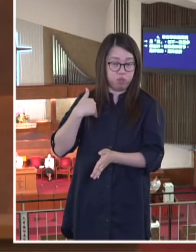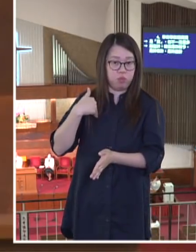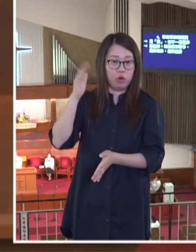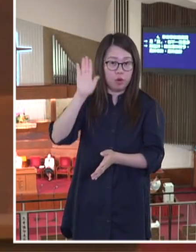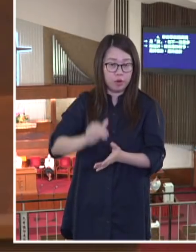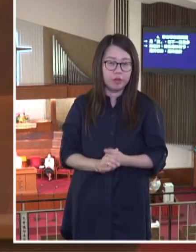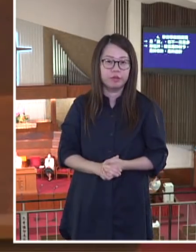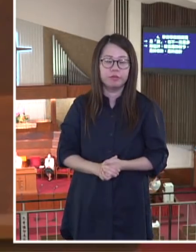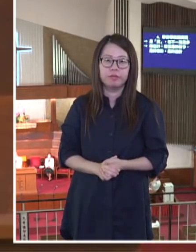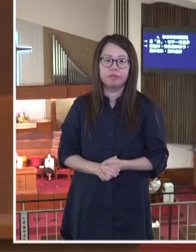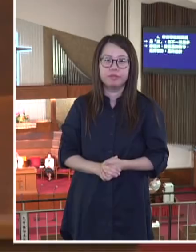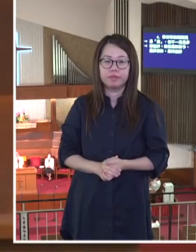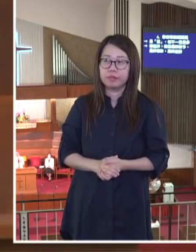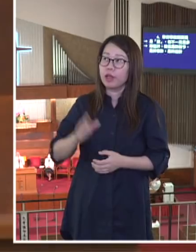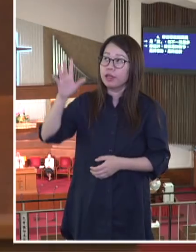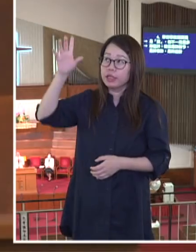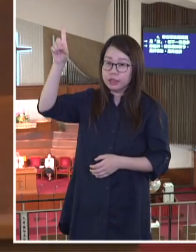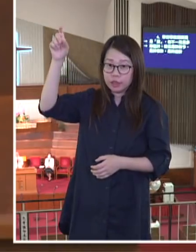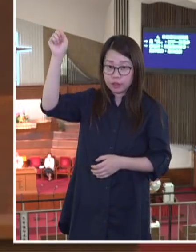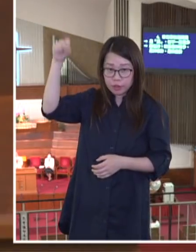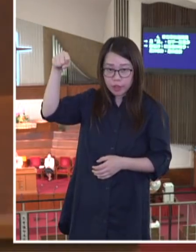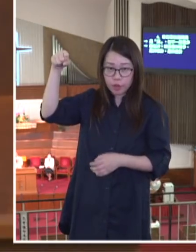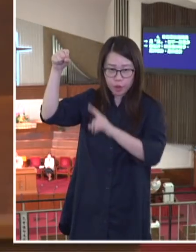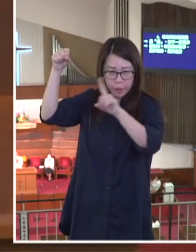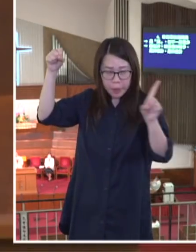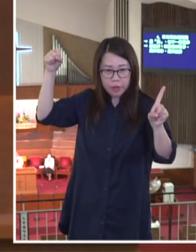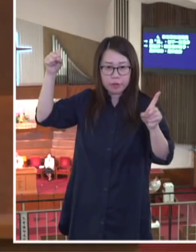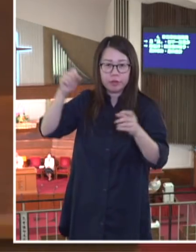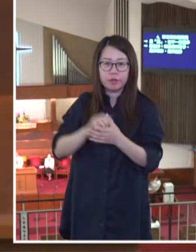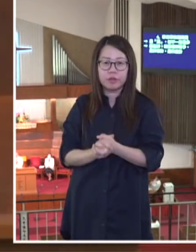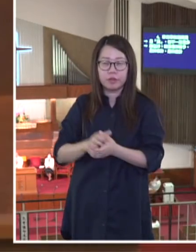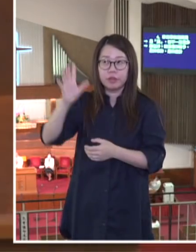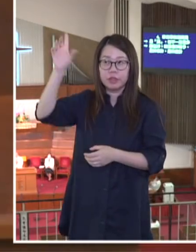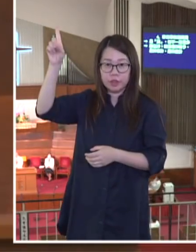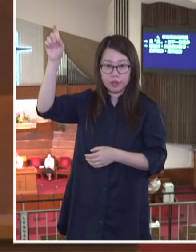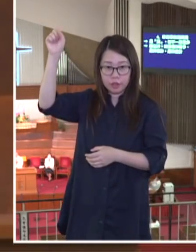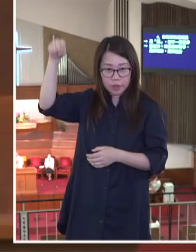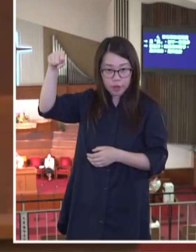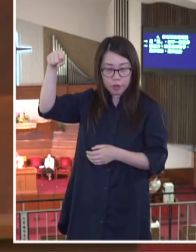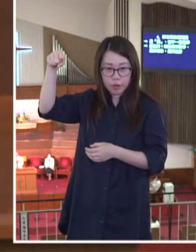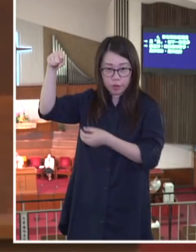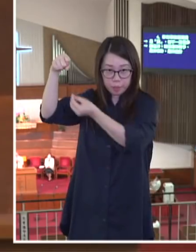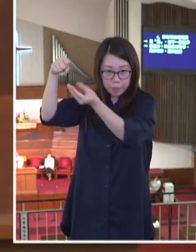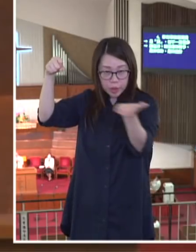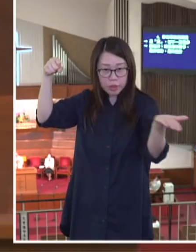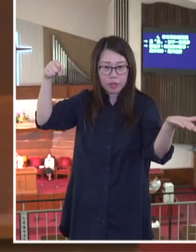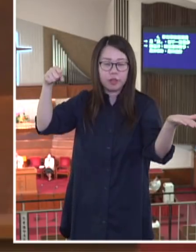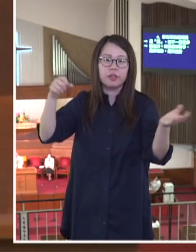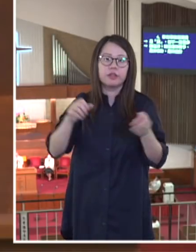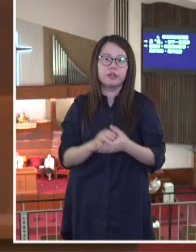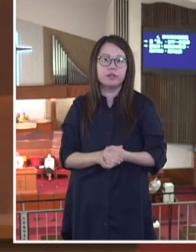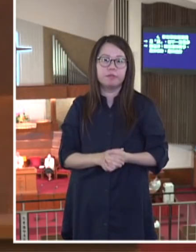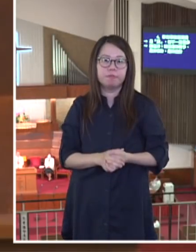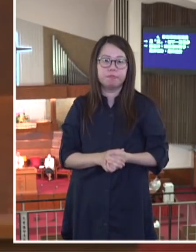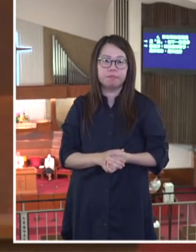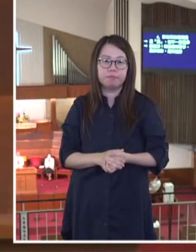神应许，跟从神告诉我们，神会按着他的应许来到去让我们